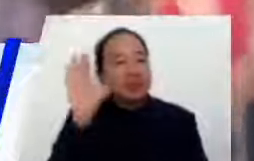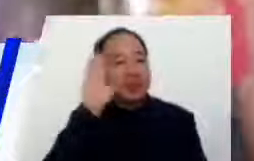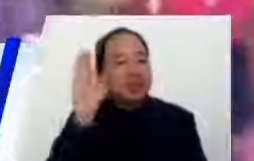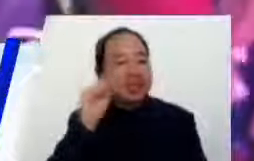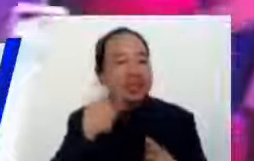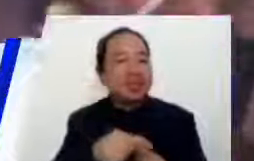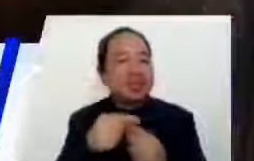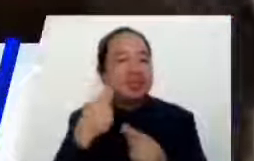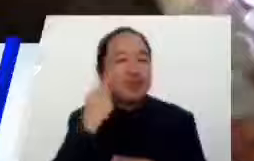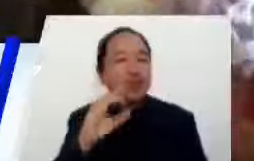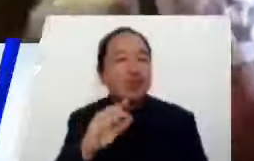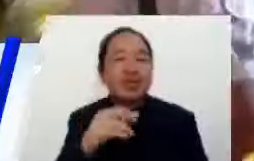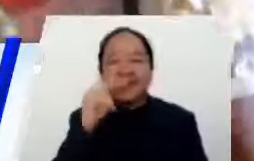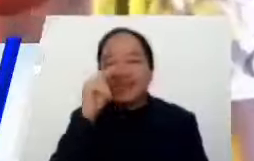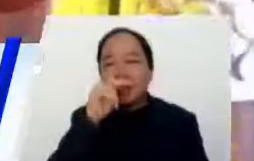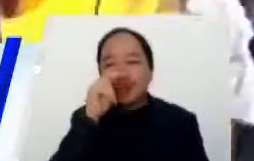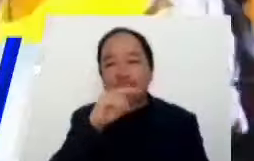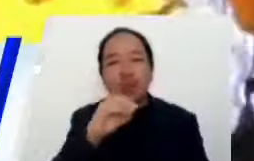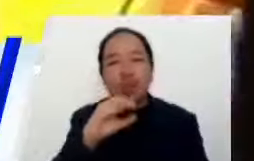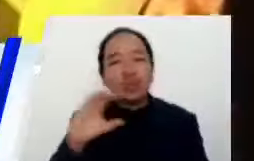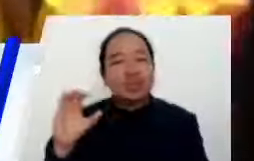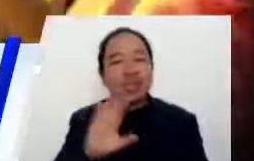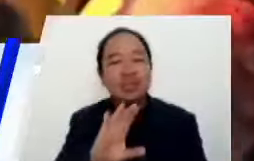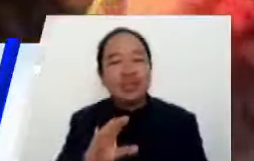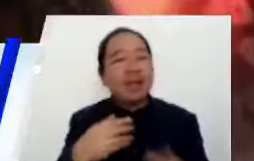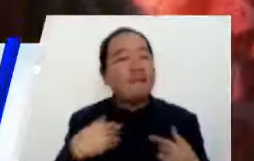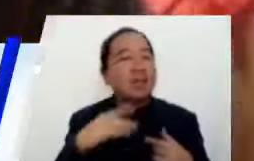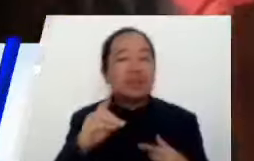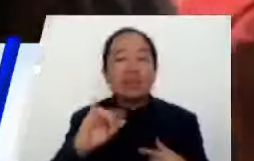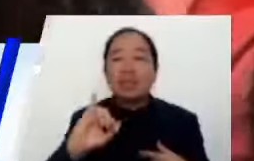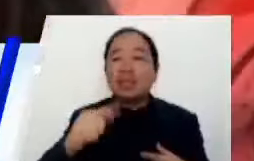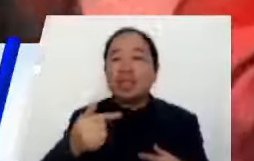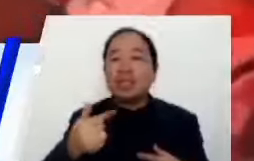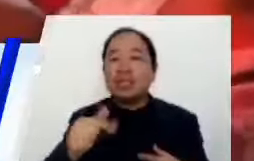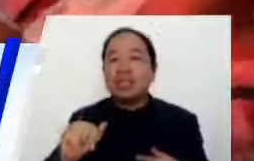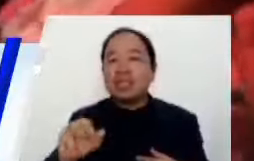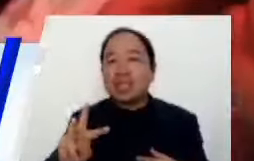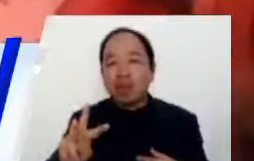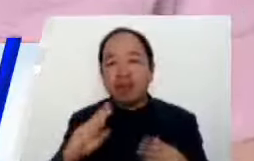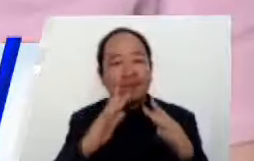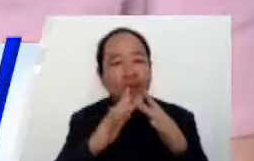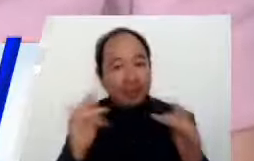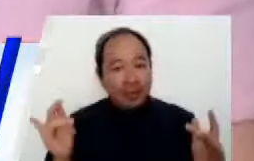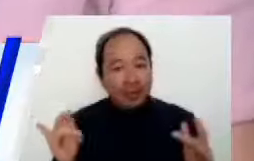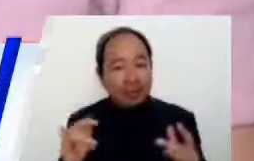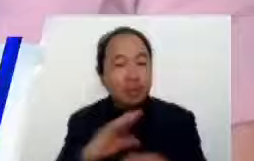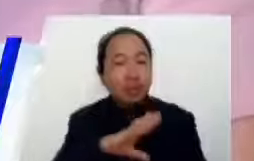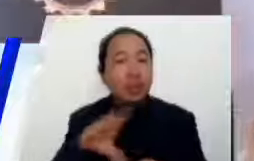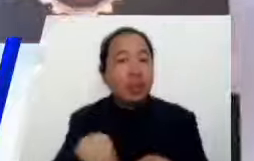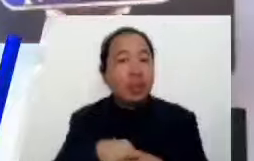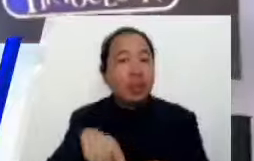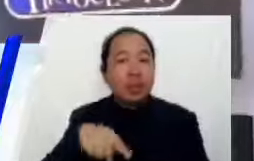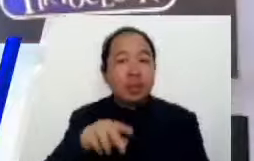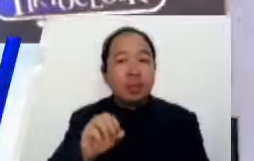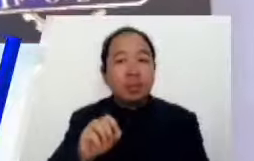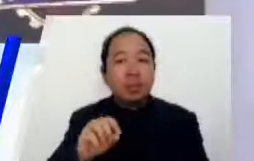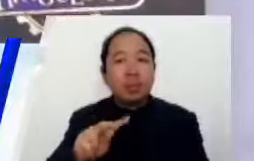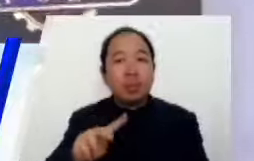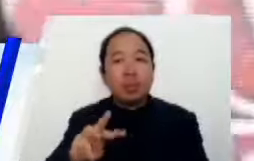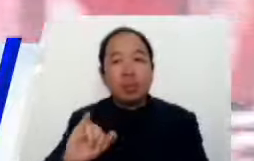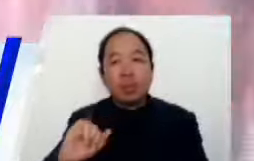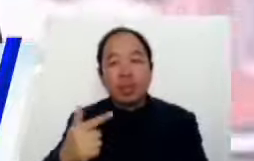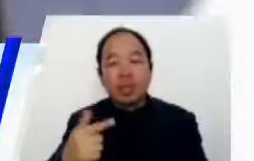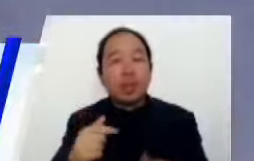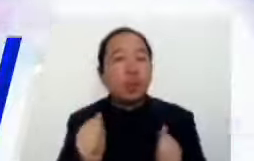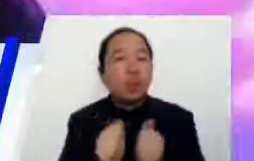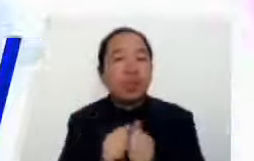Negros Occidental ang kanilang dinagyaw sa Tablas Festival. Sa pakikisaya ni Pokwang, with lead stars of Jimmy Afternoon Prime Series